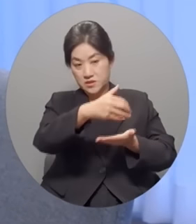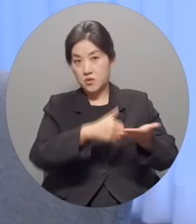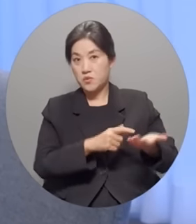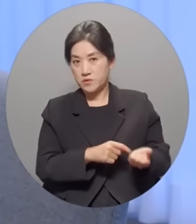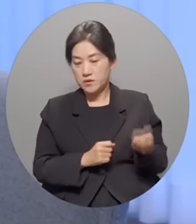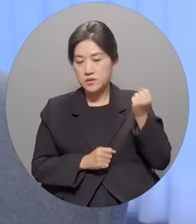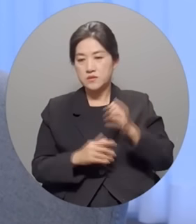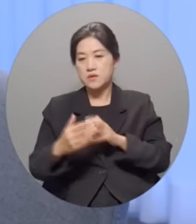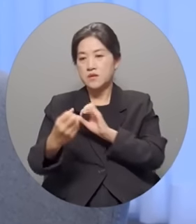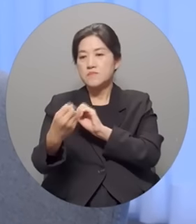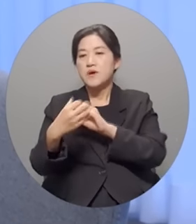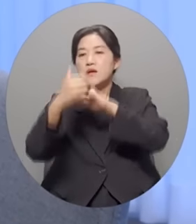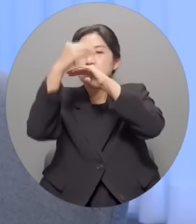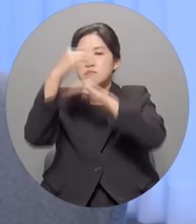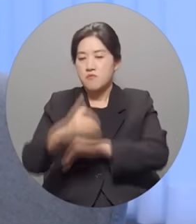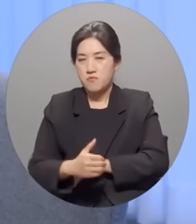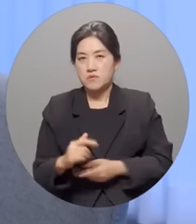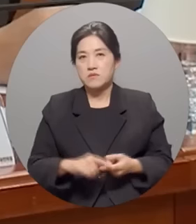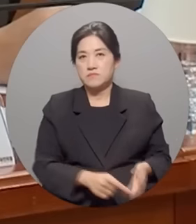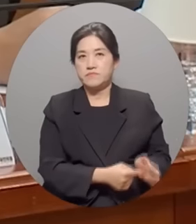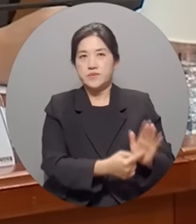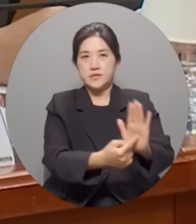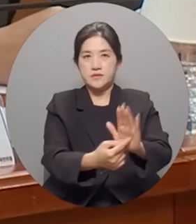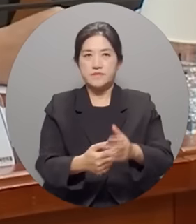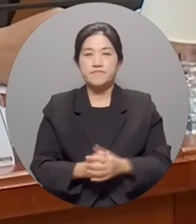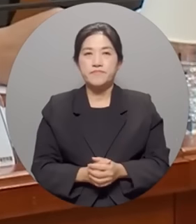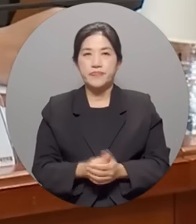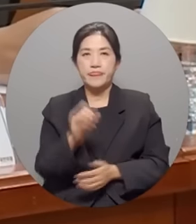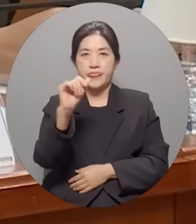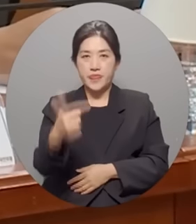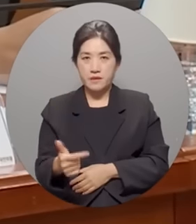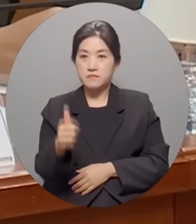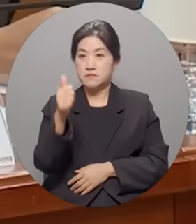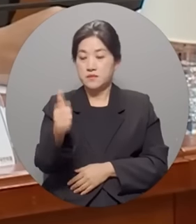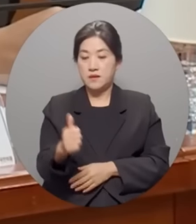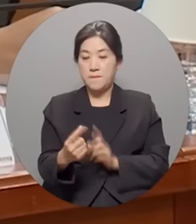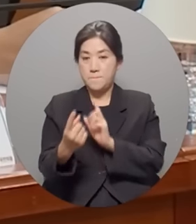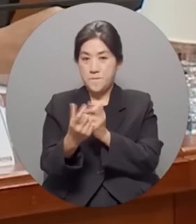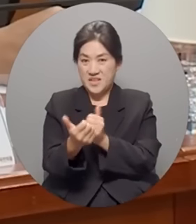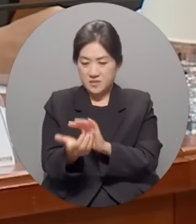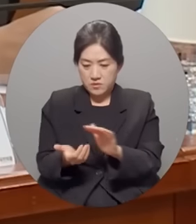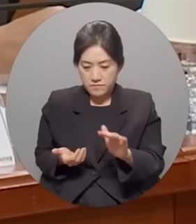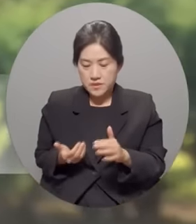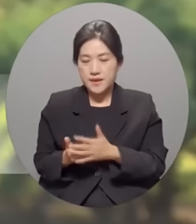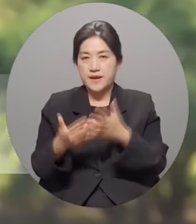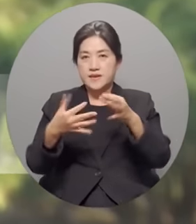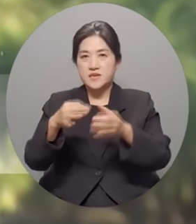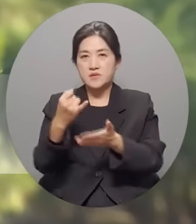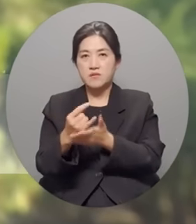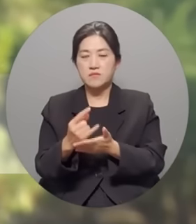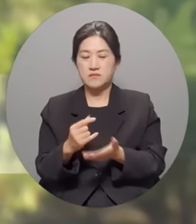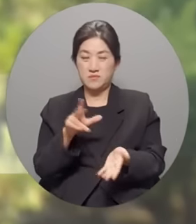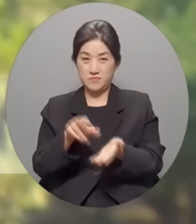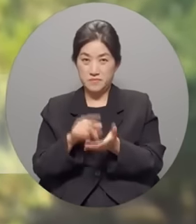면담 대화 내용을 공개했습니다 한 대표는 면담을 두고 김을